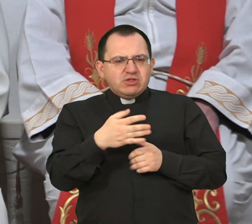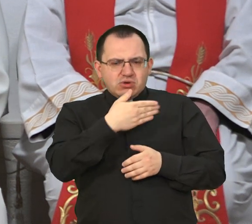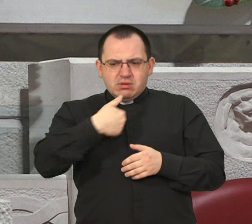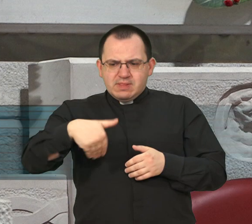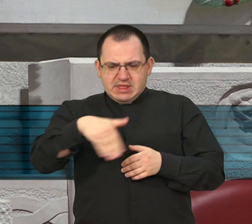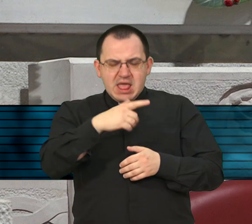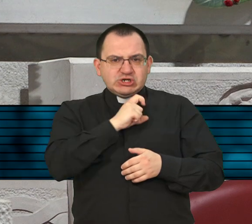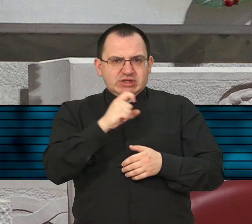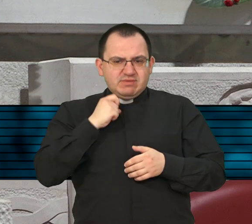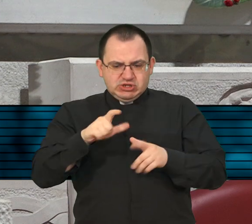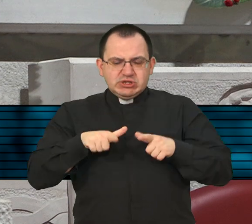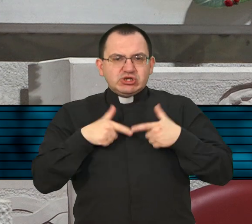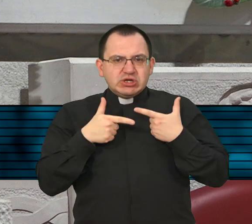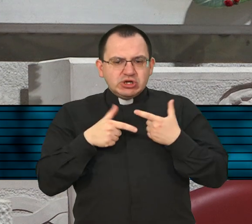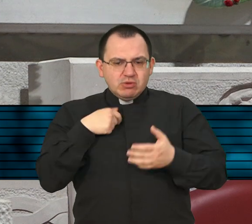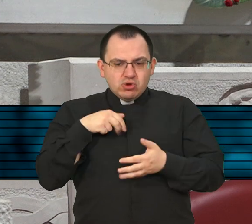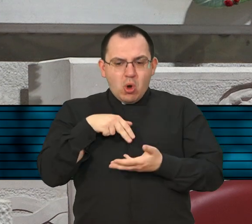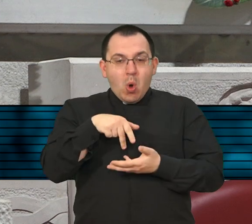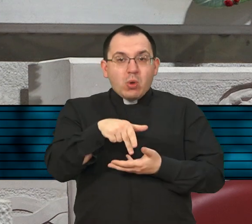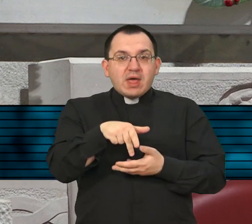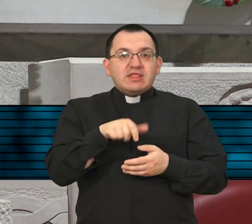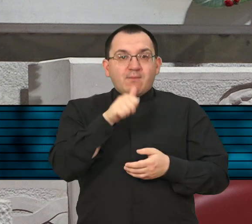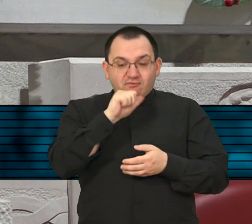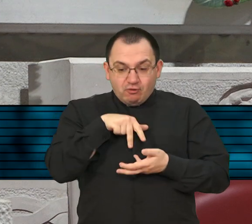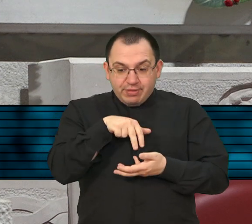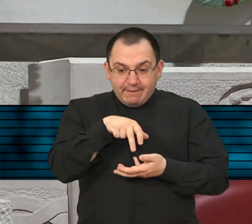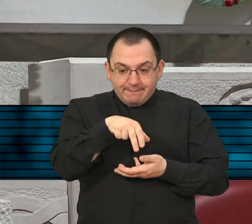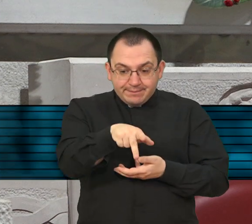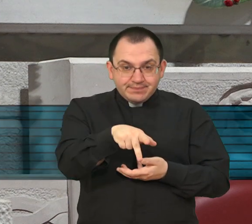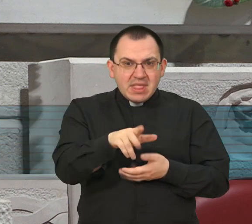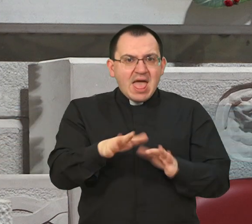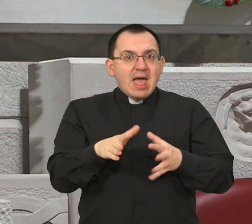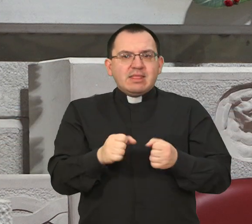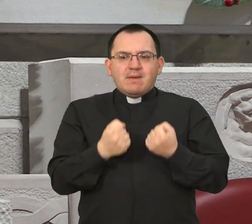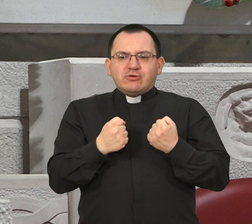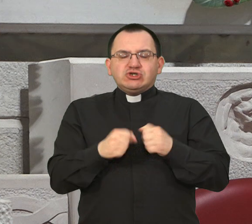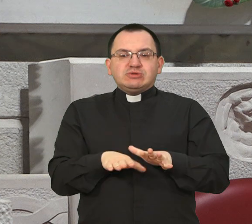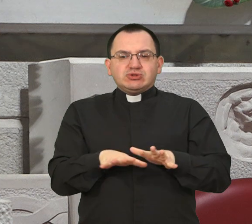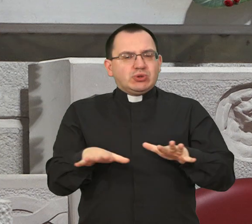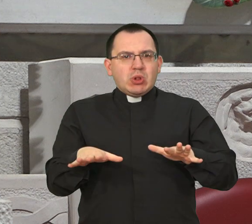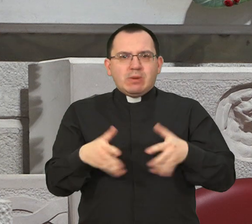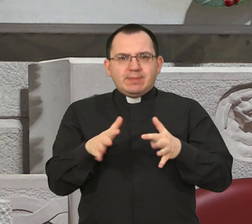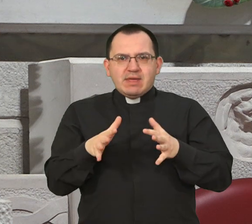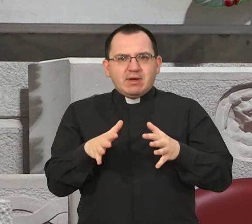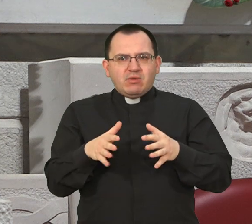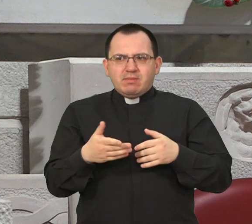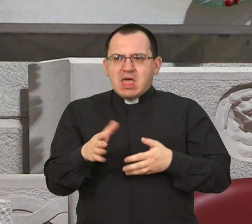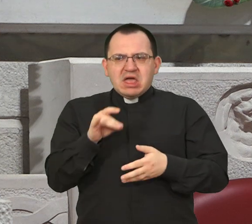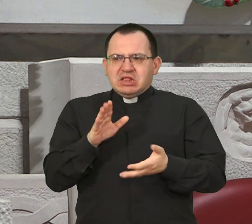život svećenički hod po vodi. Mi nemamo čvrsto to pod nogama. Kada uzmemo